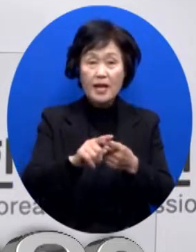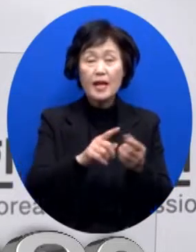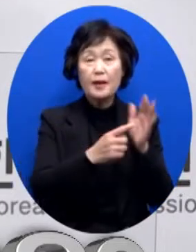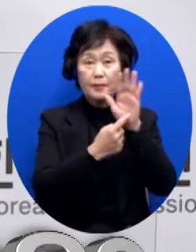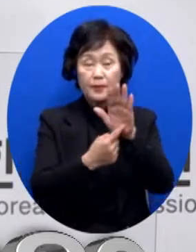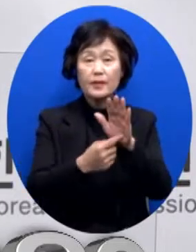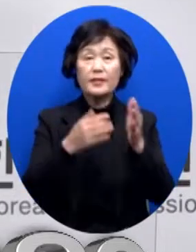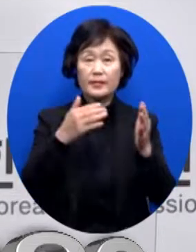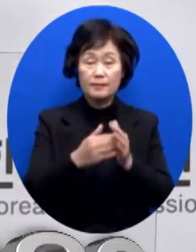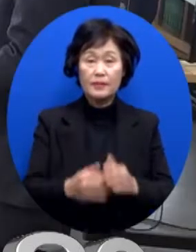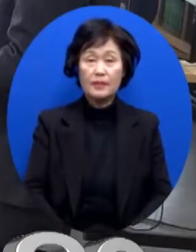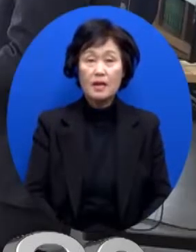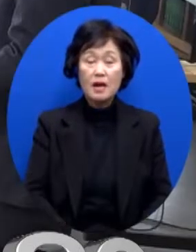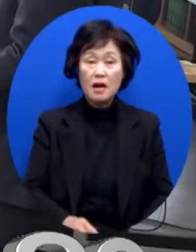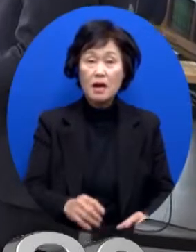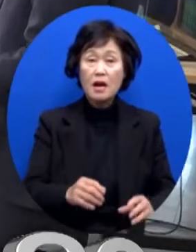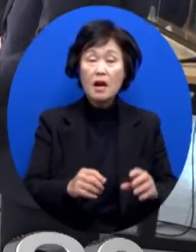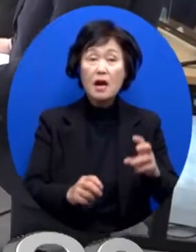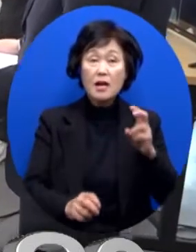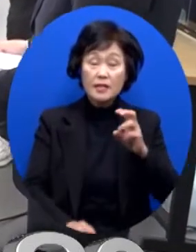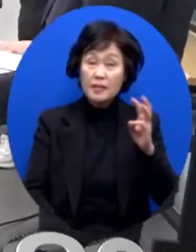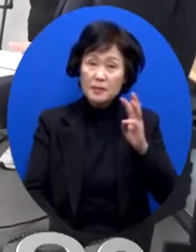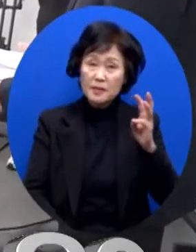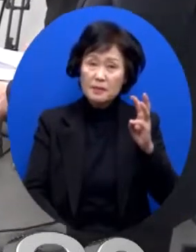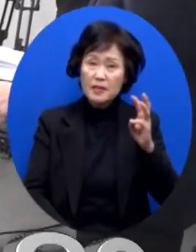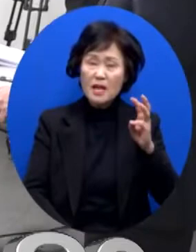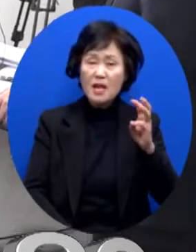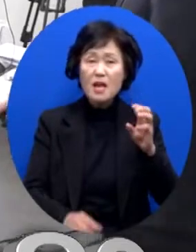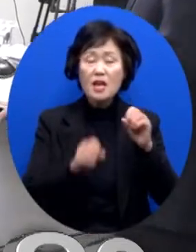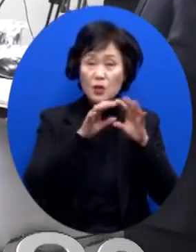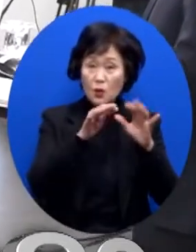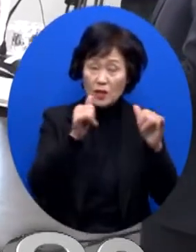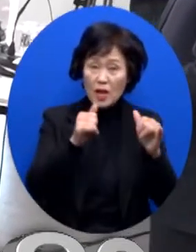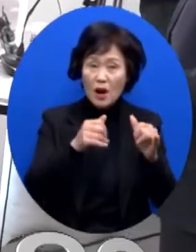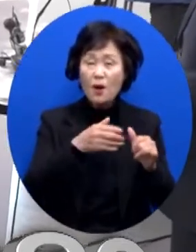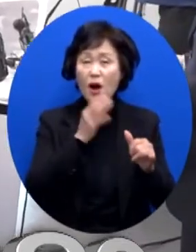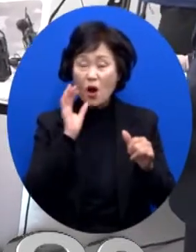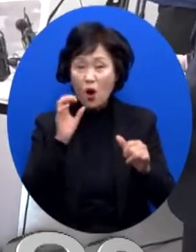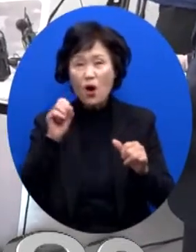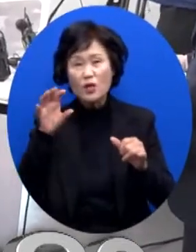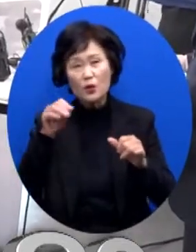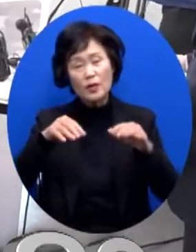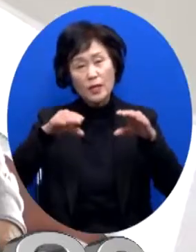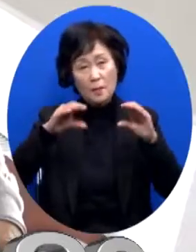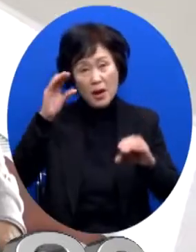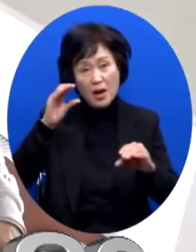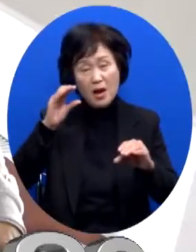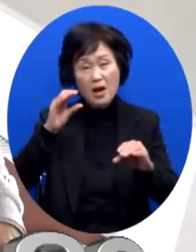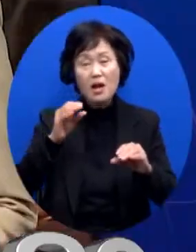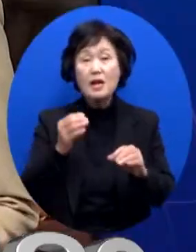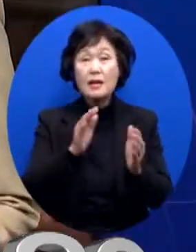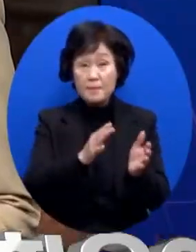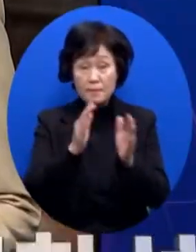사역자의 고령화가 뚜렷한 반면 선교사역에 대한 관심은 늘어난 것으로 나타났습니다